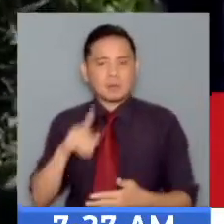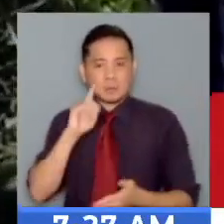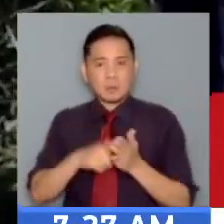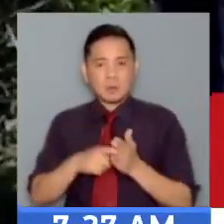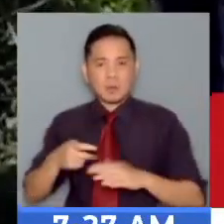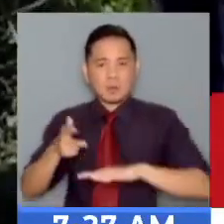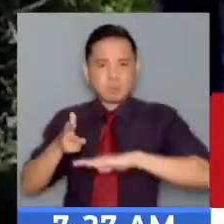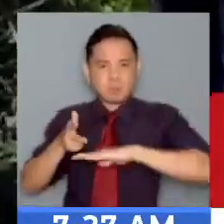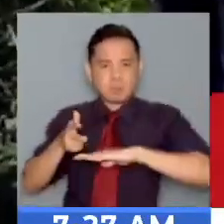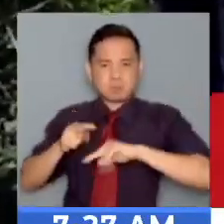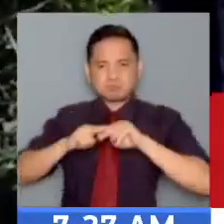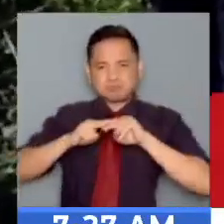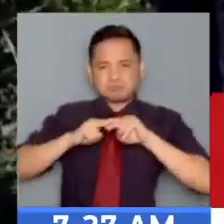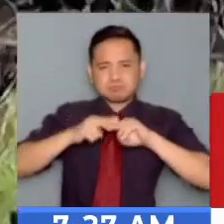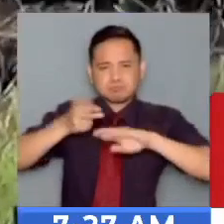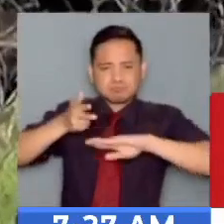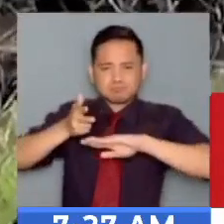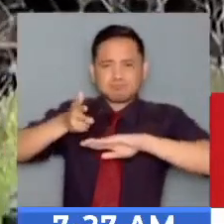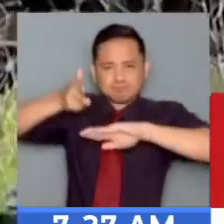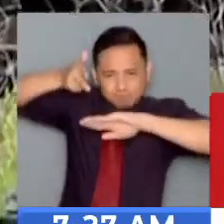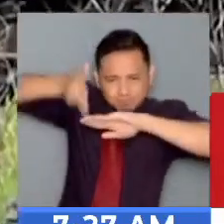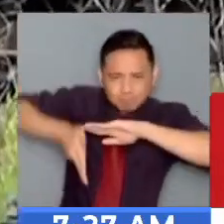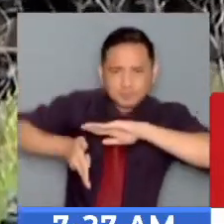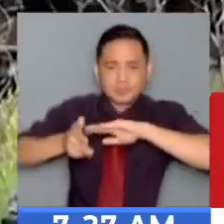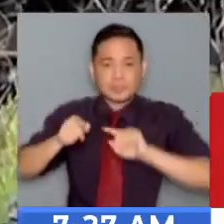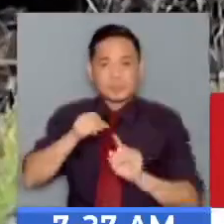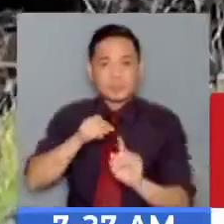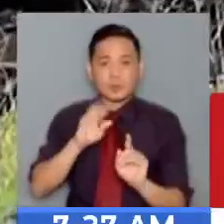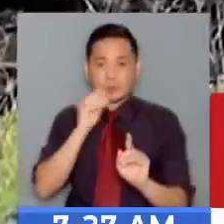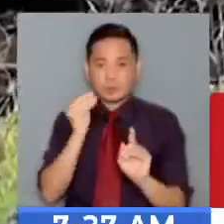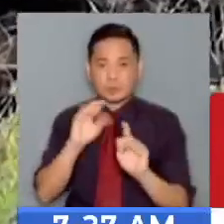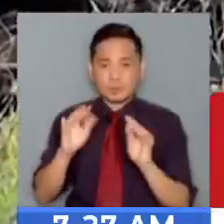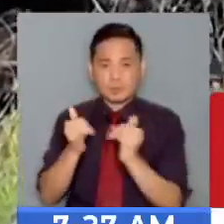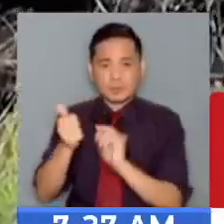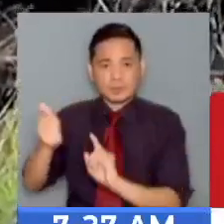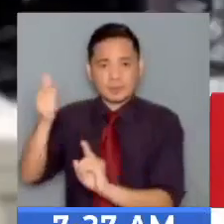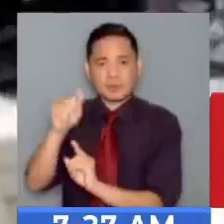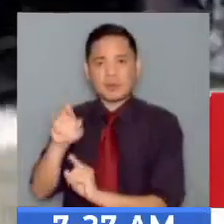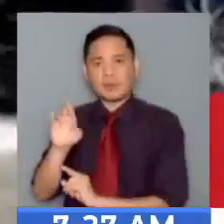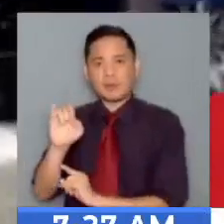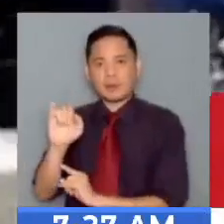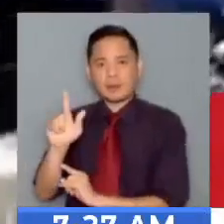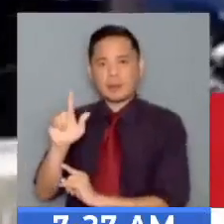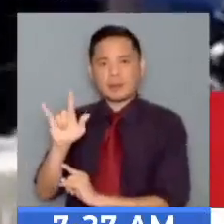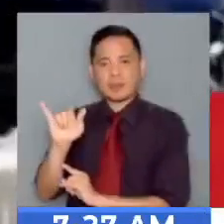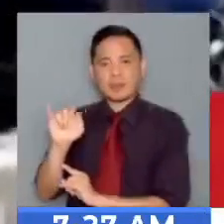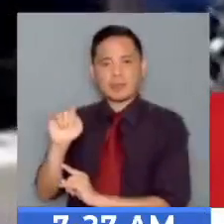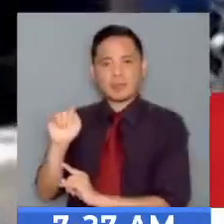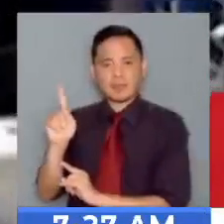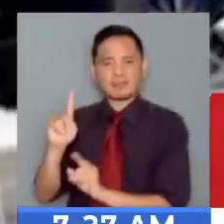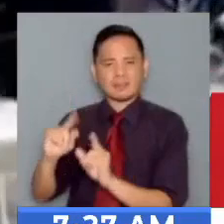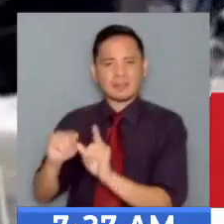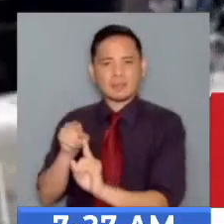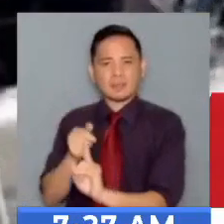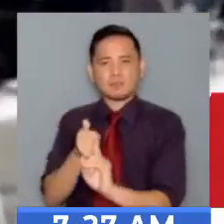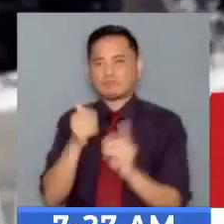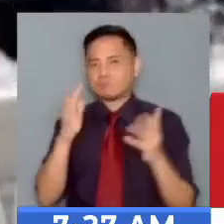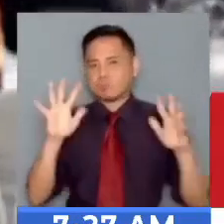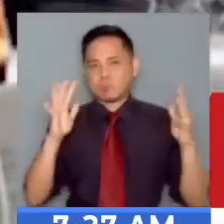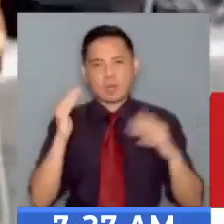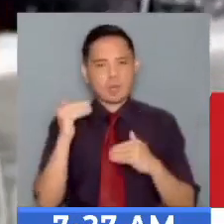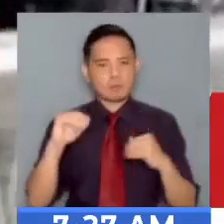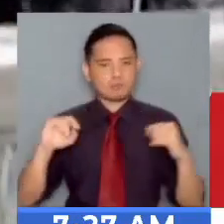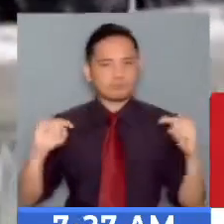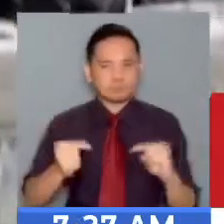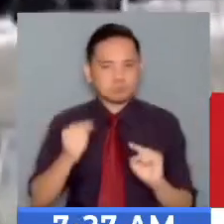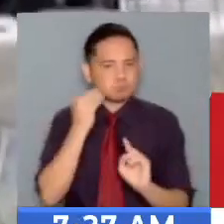nag-ooperate ng tren na Montana Rail Link, walang nasaktan sa insidente. Dalawa sa mga tangke, may laman daw na chemical na sodium hydrosulfate pero